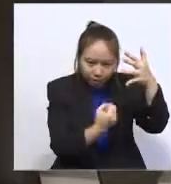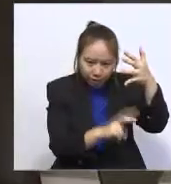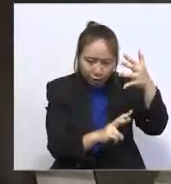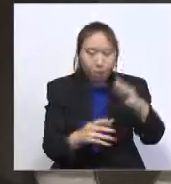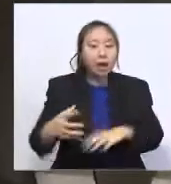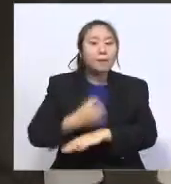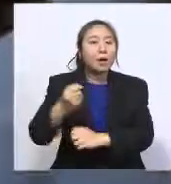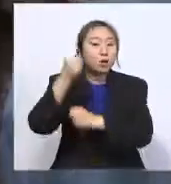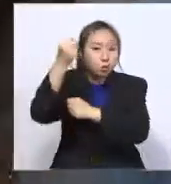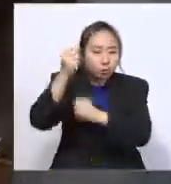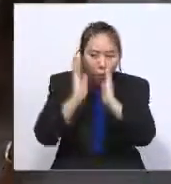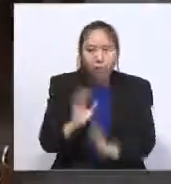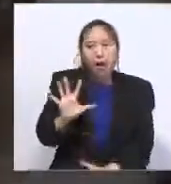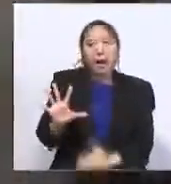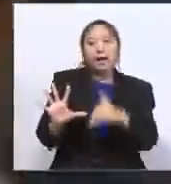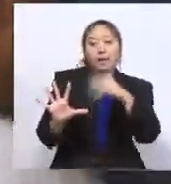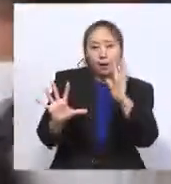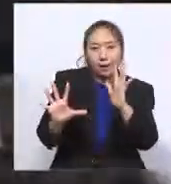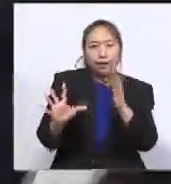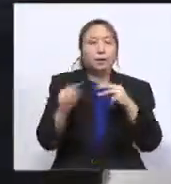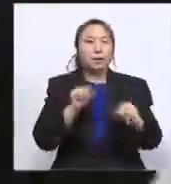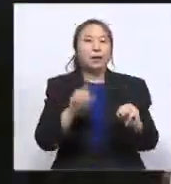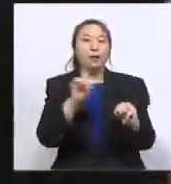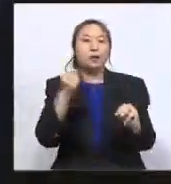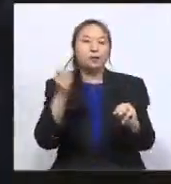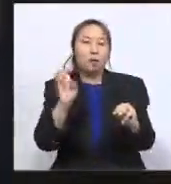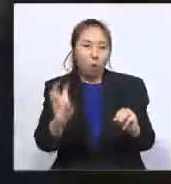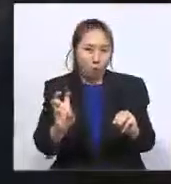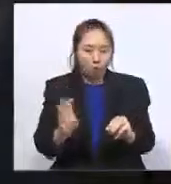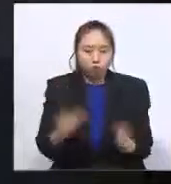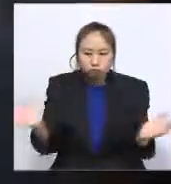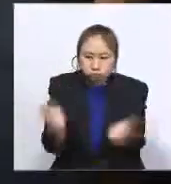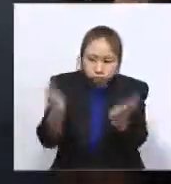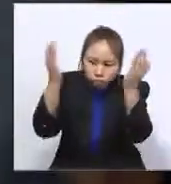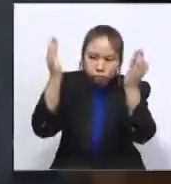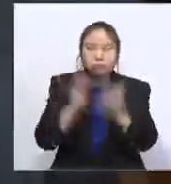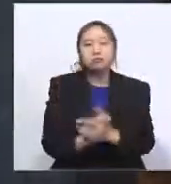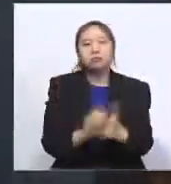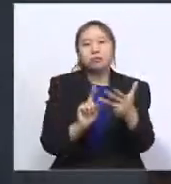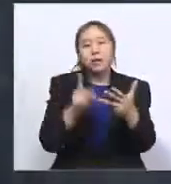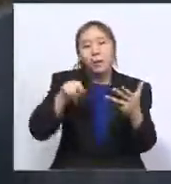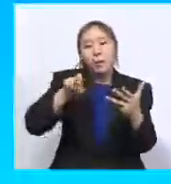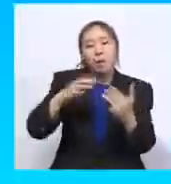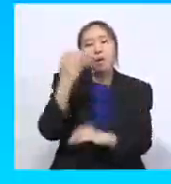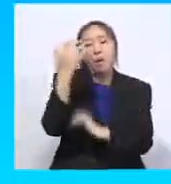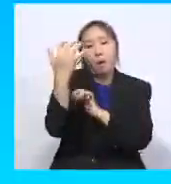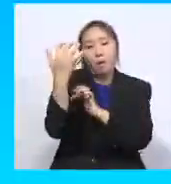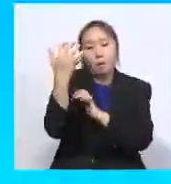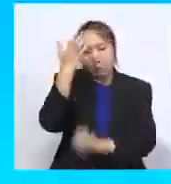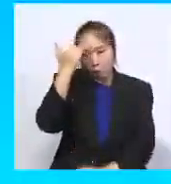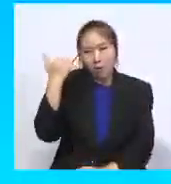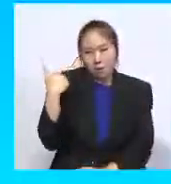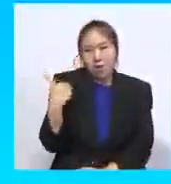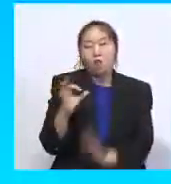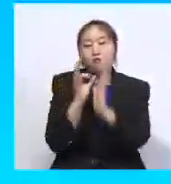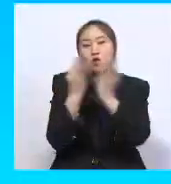มืองตั้งแต่5คนขึ้นไปมาตรา116ยุยงปลุกปั่นและราชบัญญัติคอมพิวเตอร์เนื่องจากมีการ